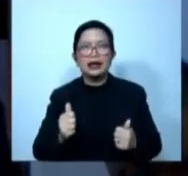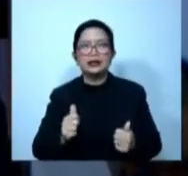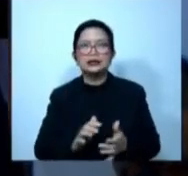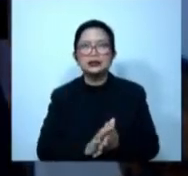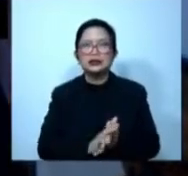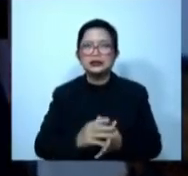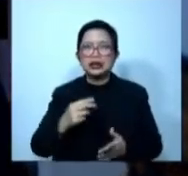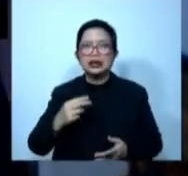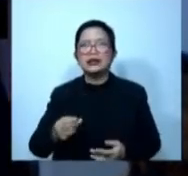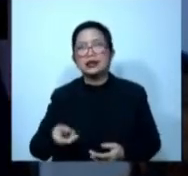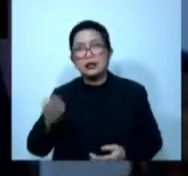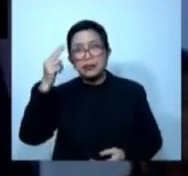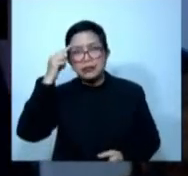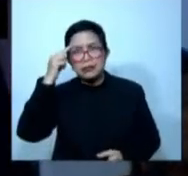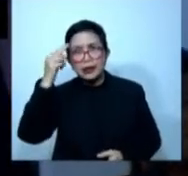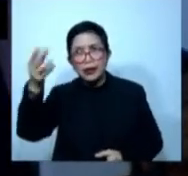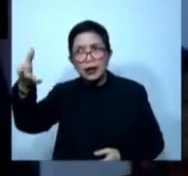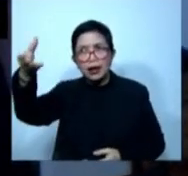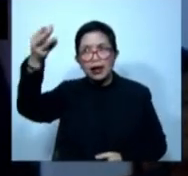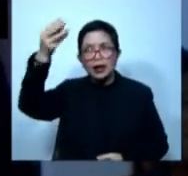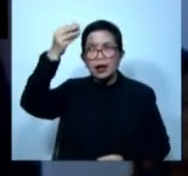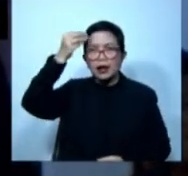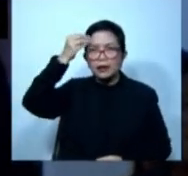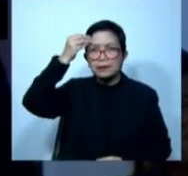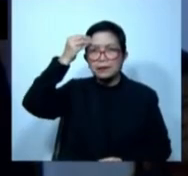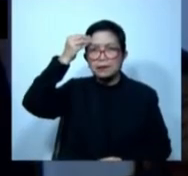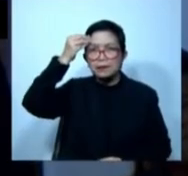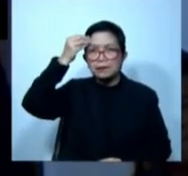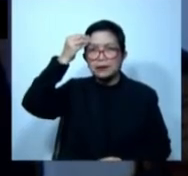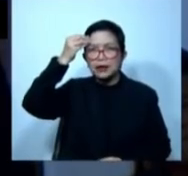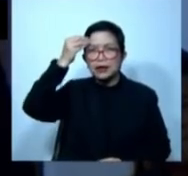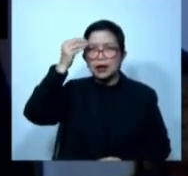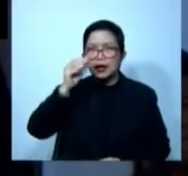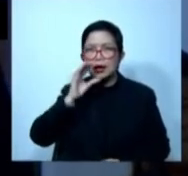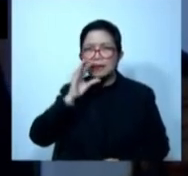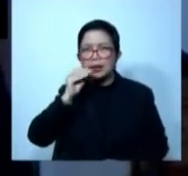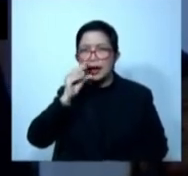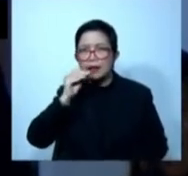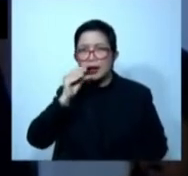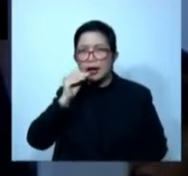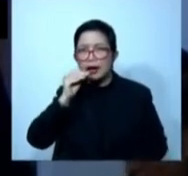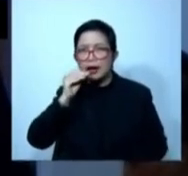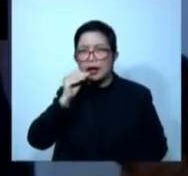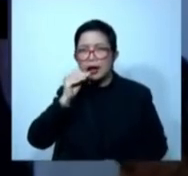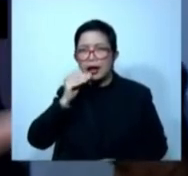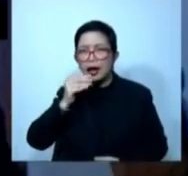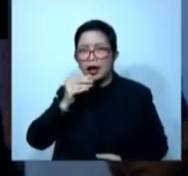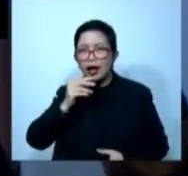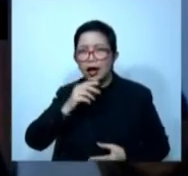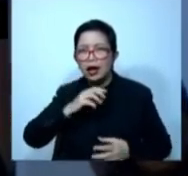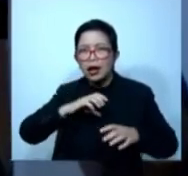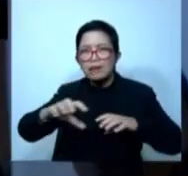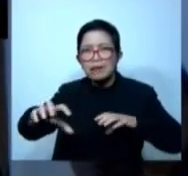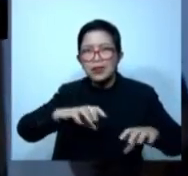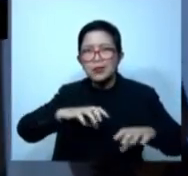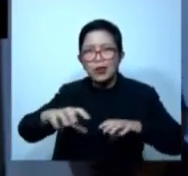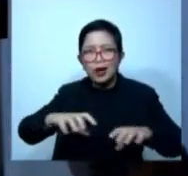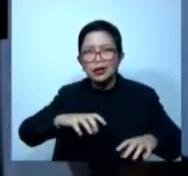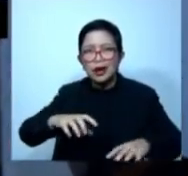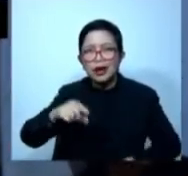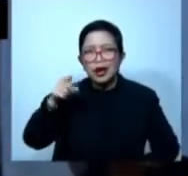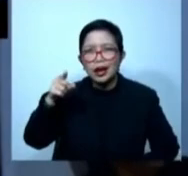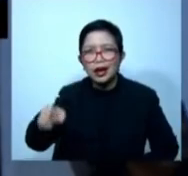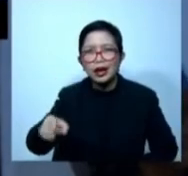seorang pemimpin satunya pikiran perkataan dan perbuatan ini sesuatu yang